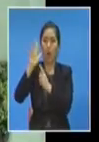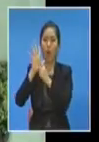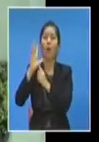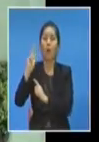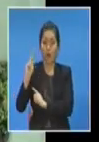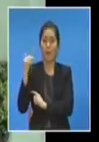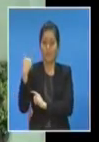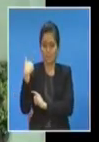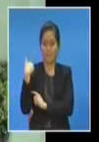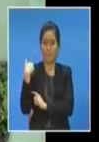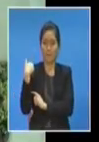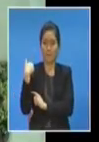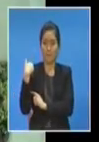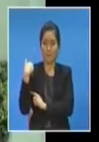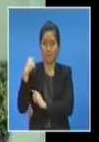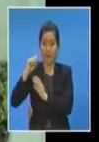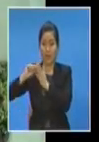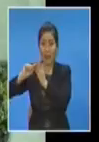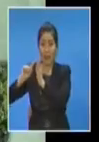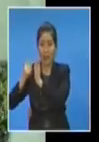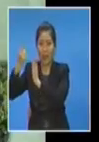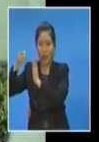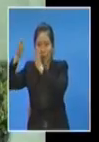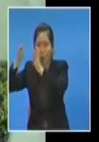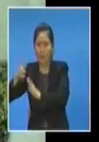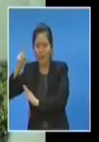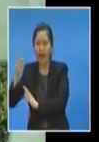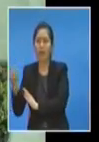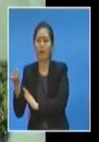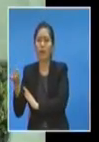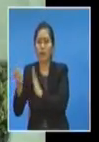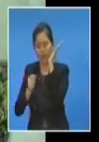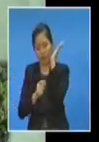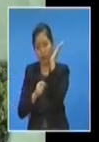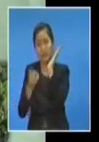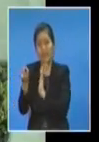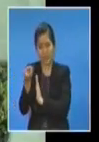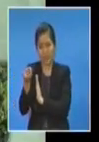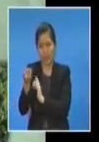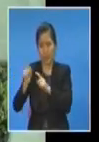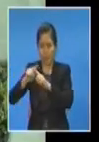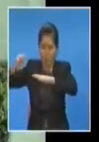ขึ้นที่ป่าตองก่อนแต่ป่าตองตายน้อยกว่าเขาหลักมันแปลกไหมครับ